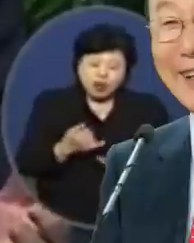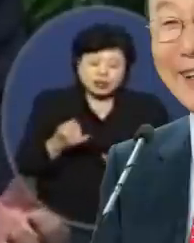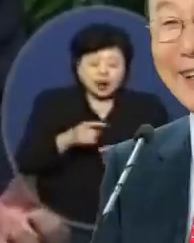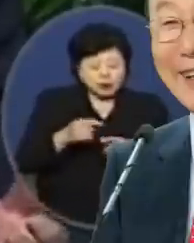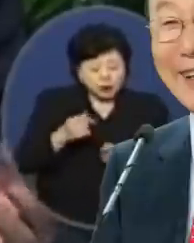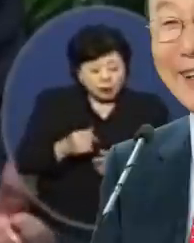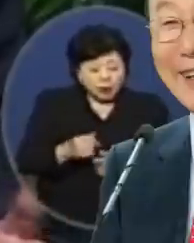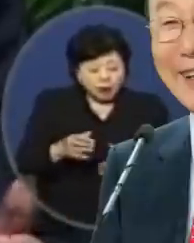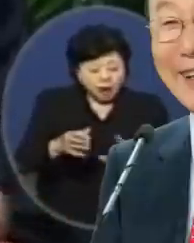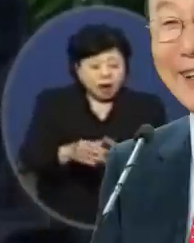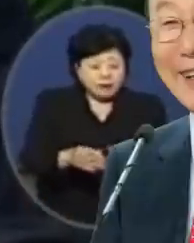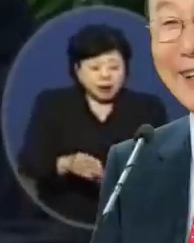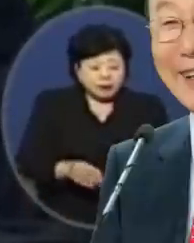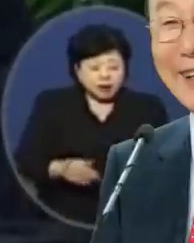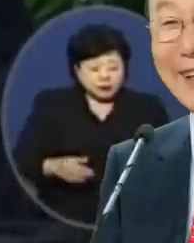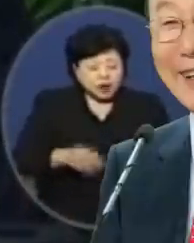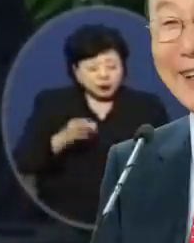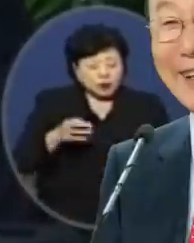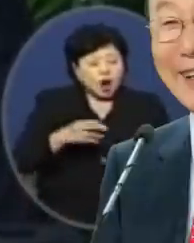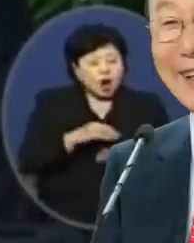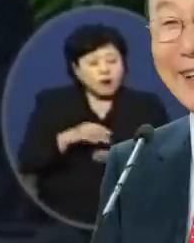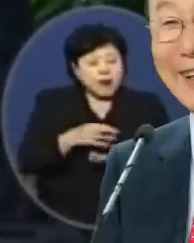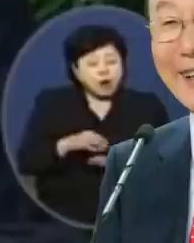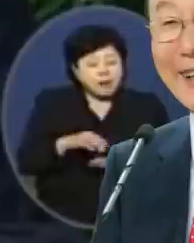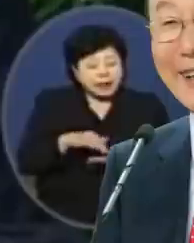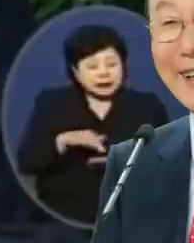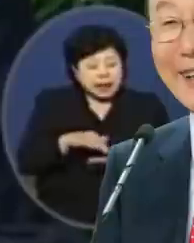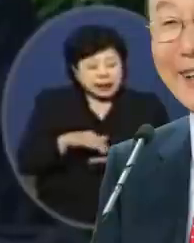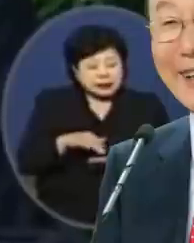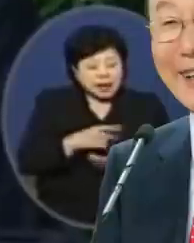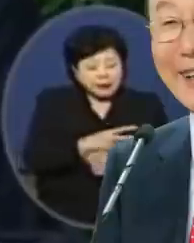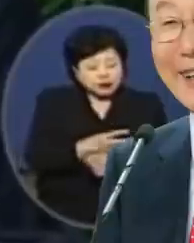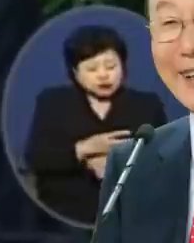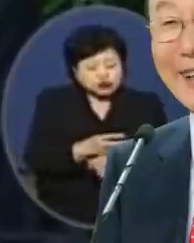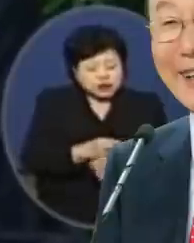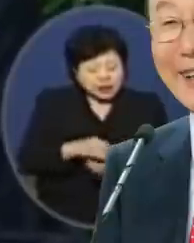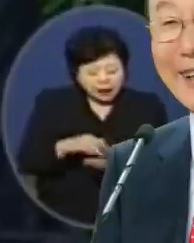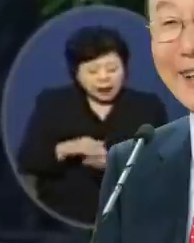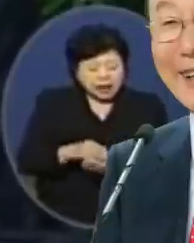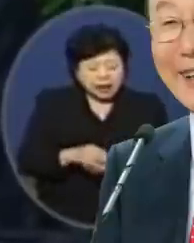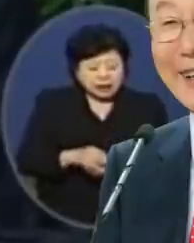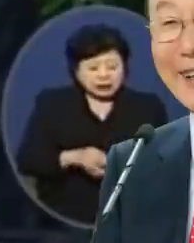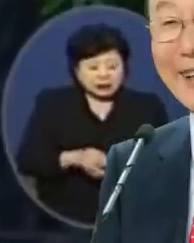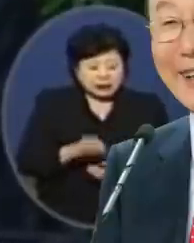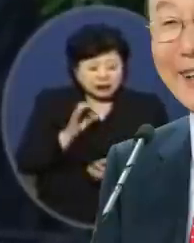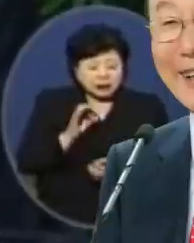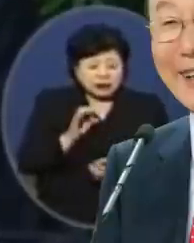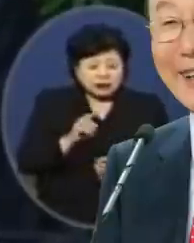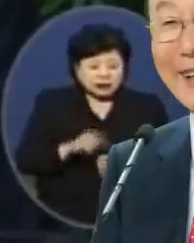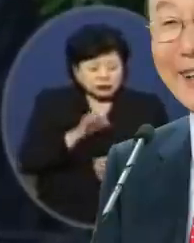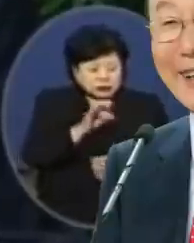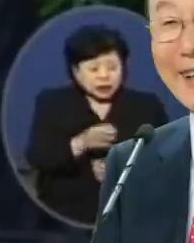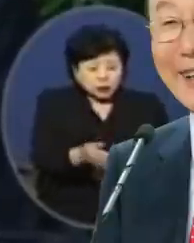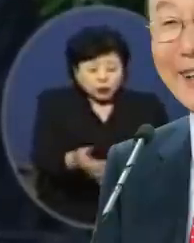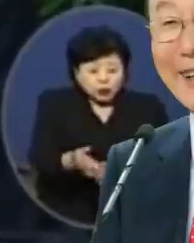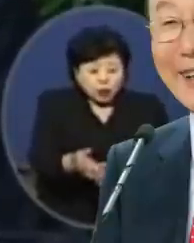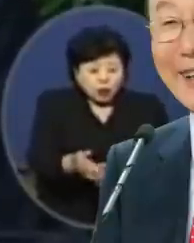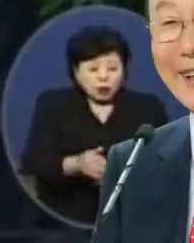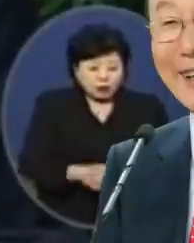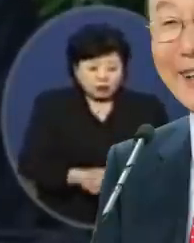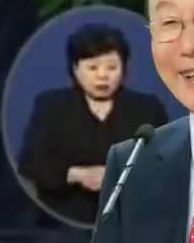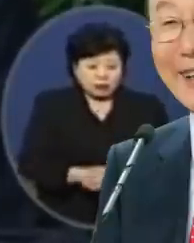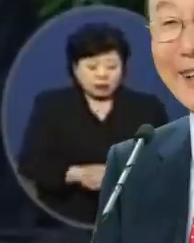돈이 필요합니다. 그리고 떡 살 곳도 없습니다. 당장 대답을 했어요.